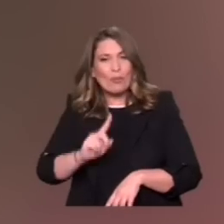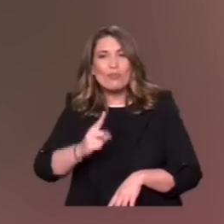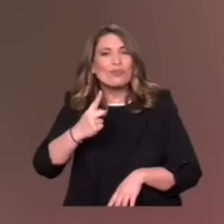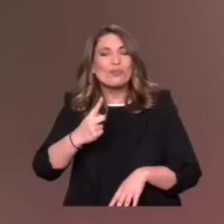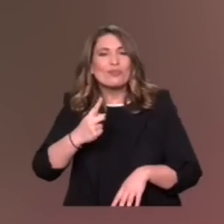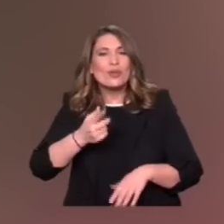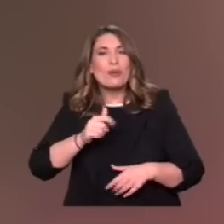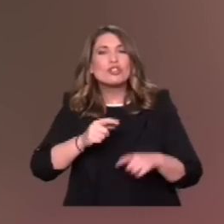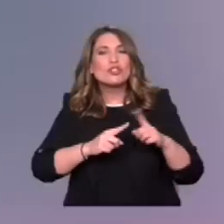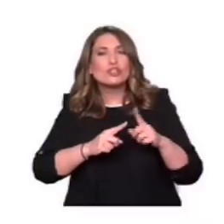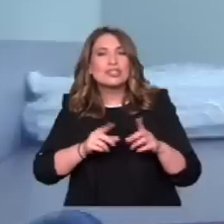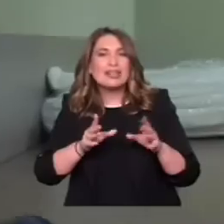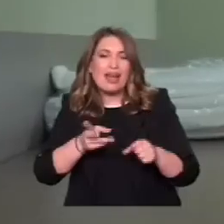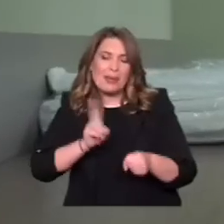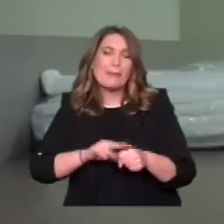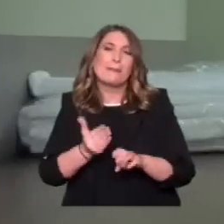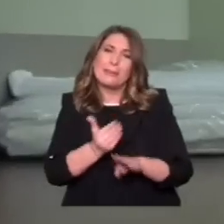μια σειρά από ερωτήσεις.